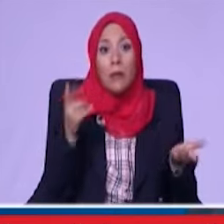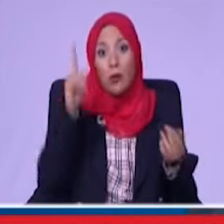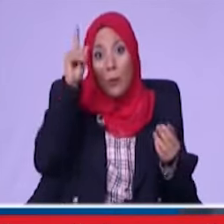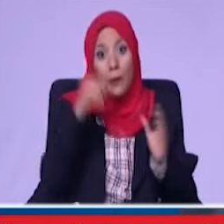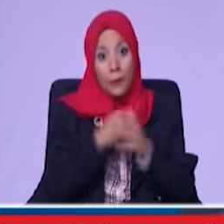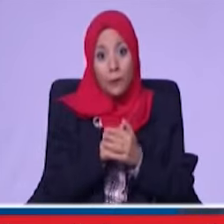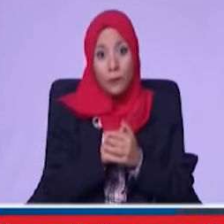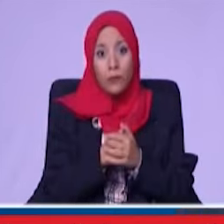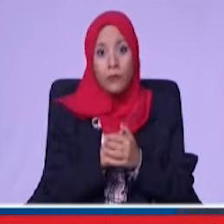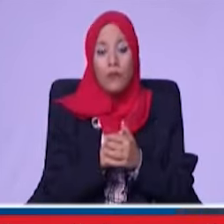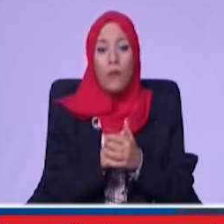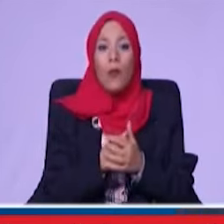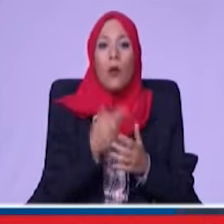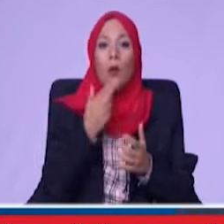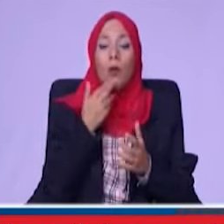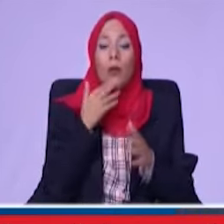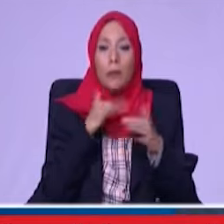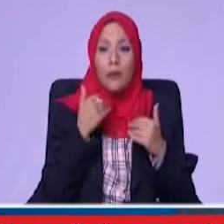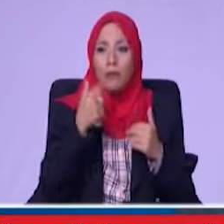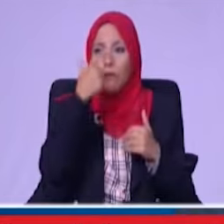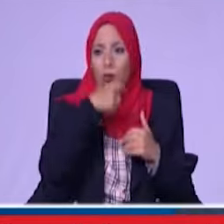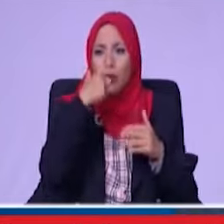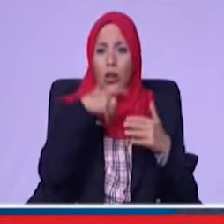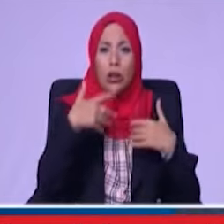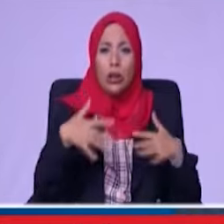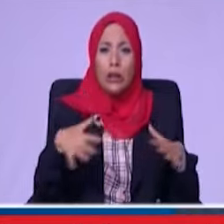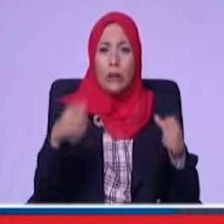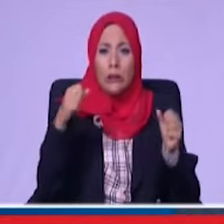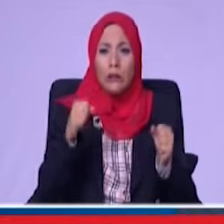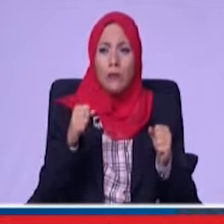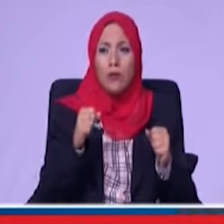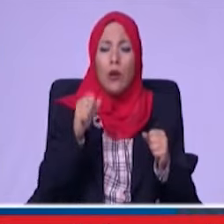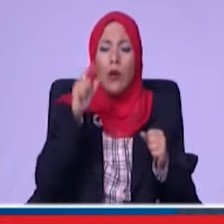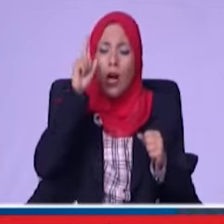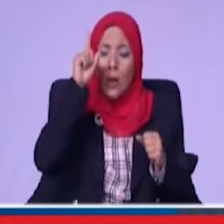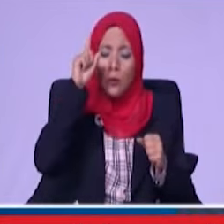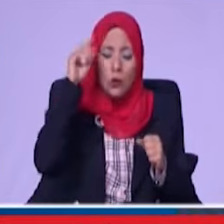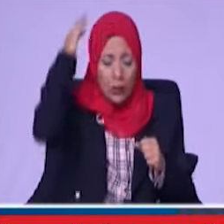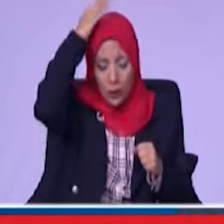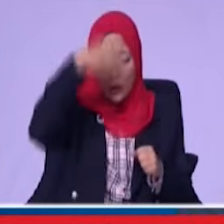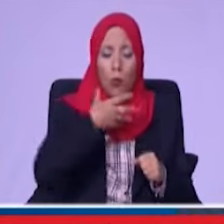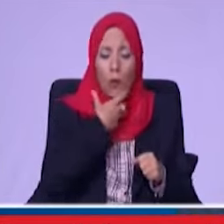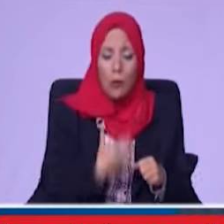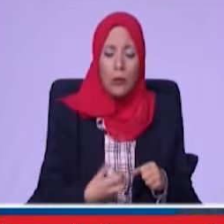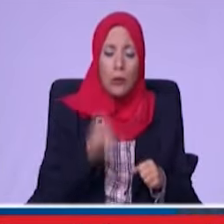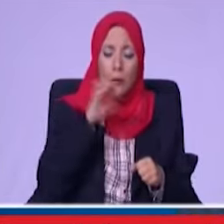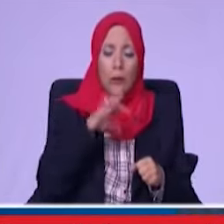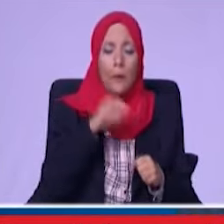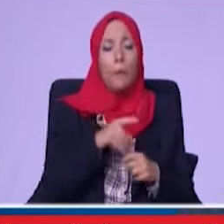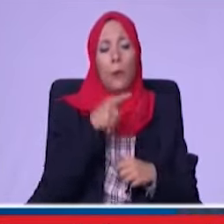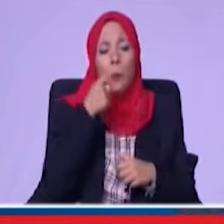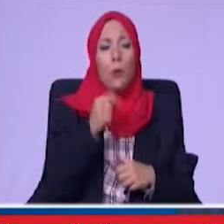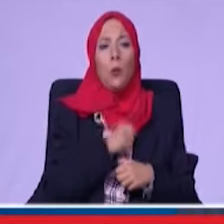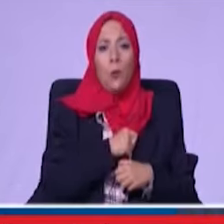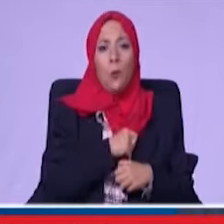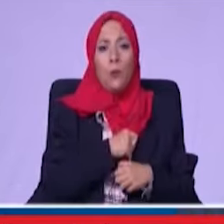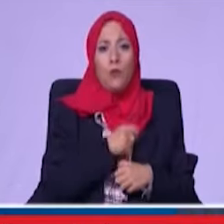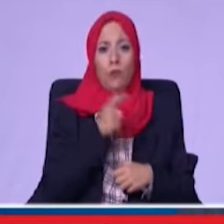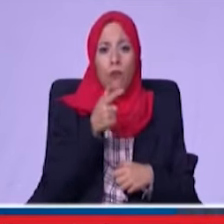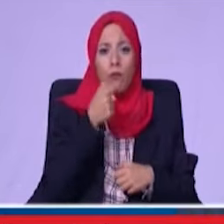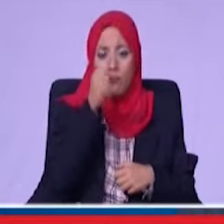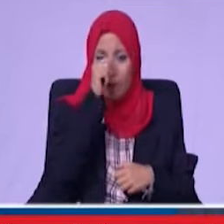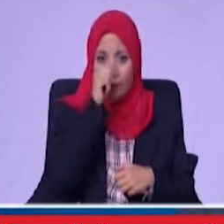الأب مات له ابن فبيبكي بكاء شديد، فسيدنا النبي صلى الله عليه وسلم قال له أيسرك أنك ما أتيت